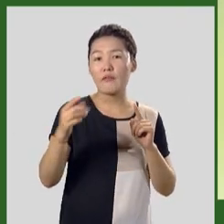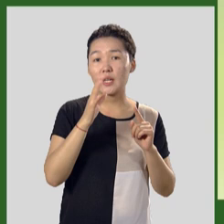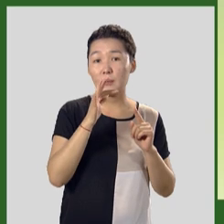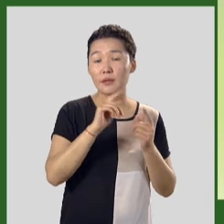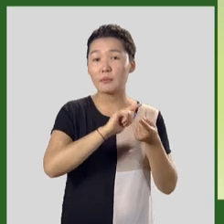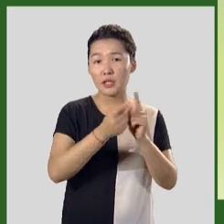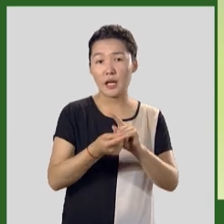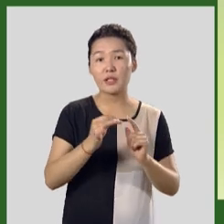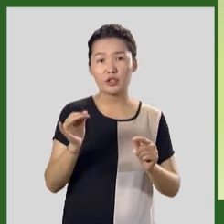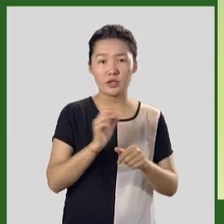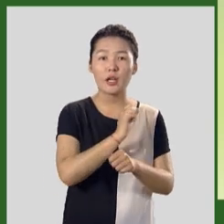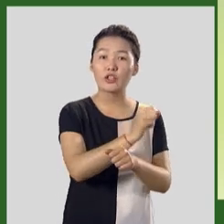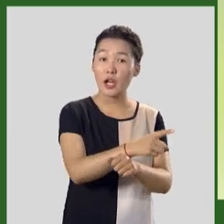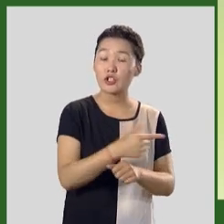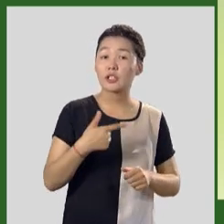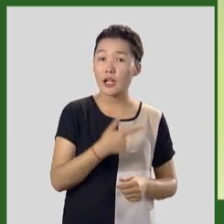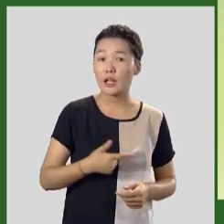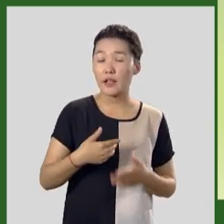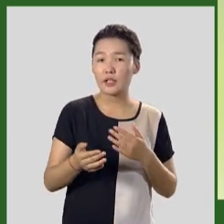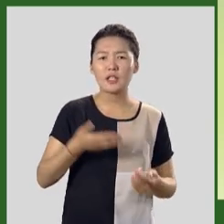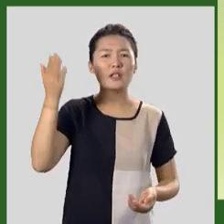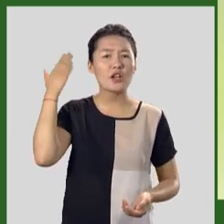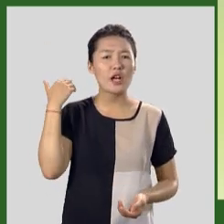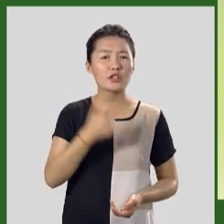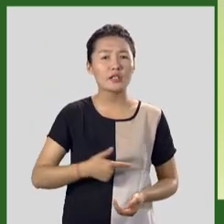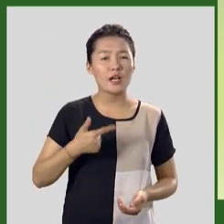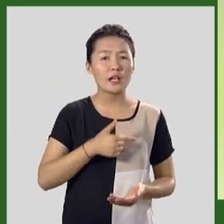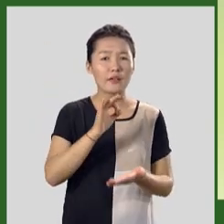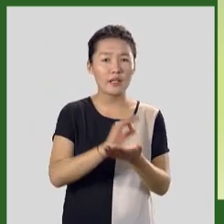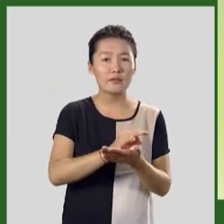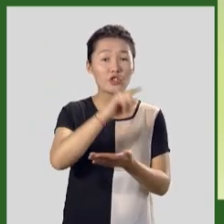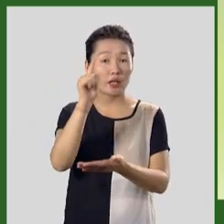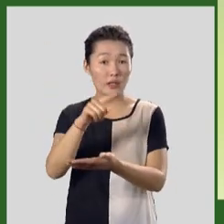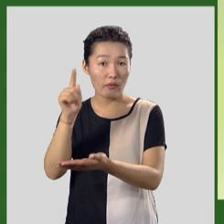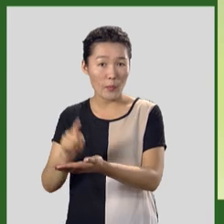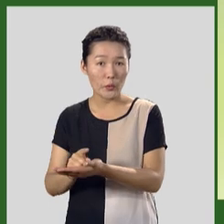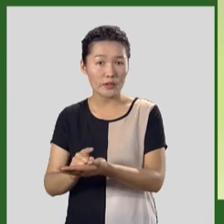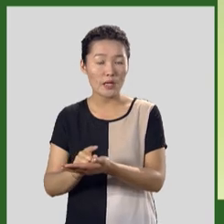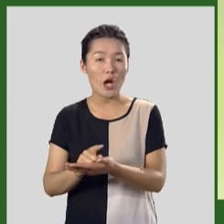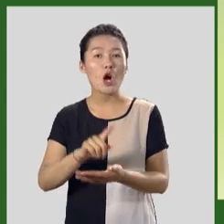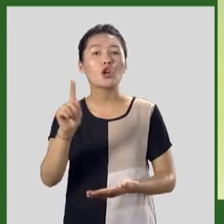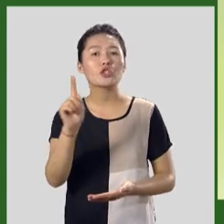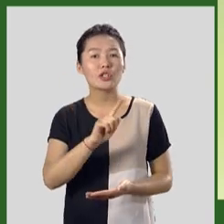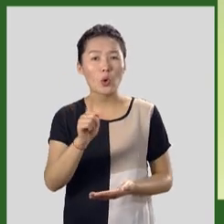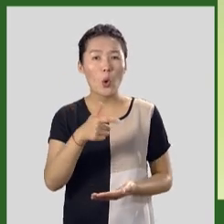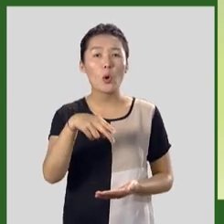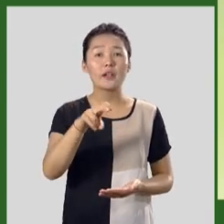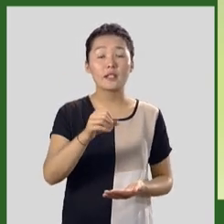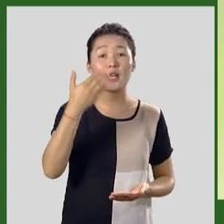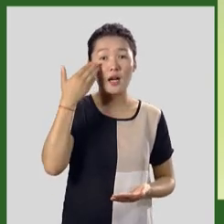задачи географии. Если раньше география отвечала на вопросы «что, где,